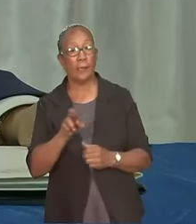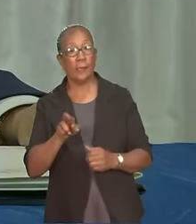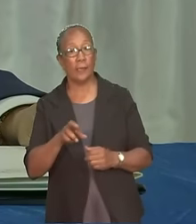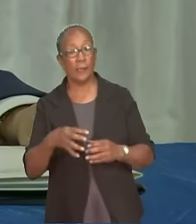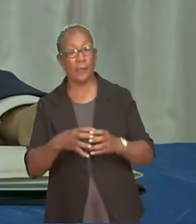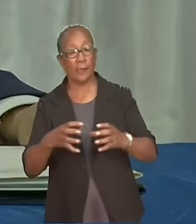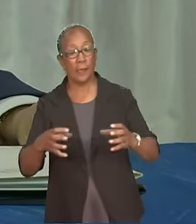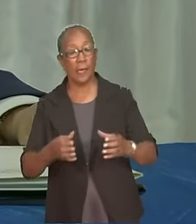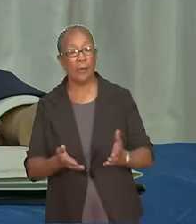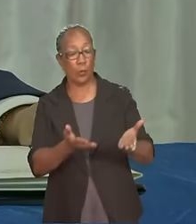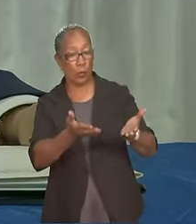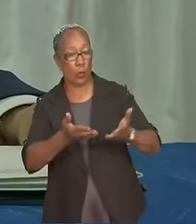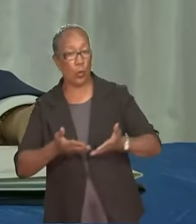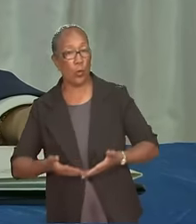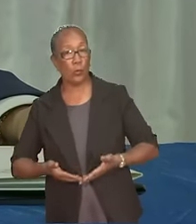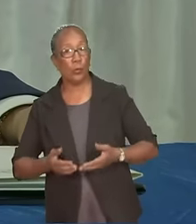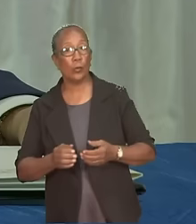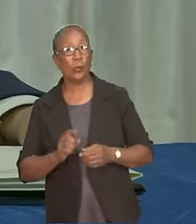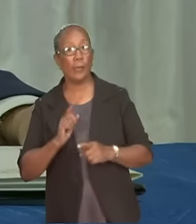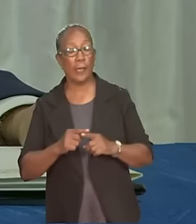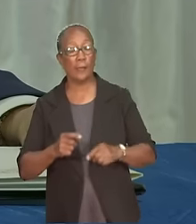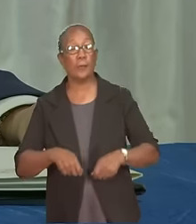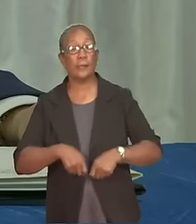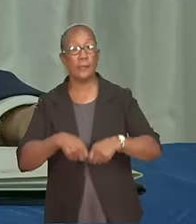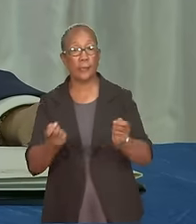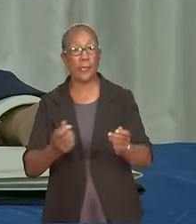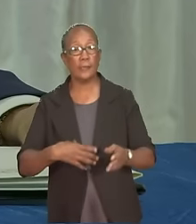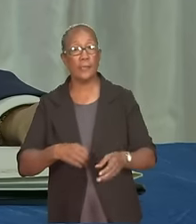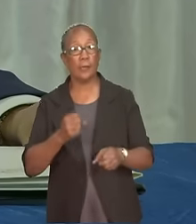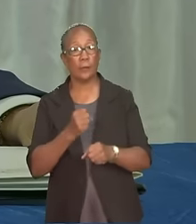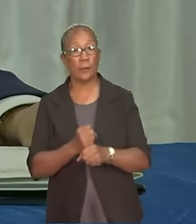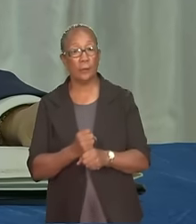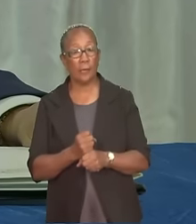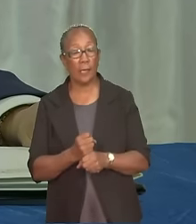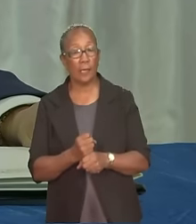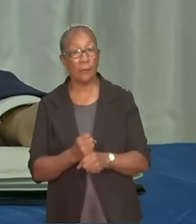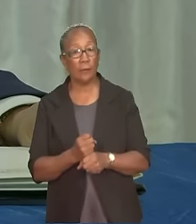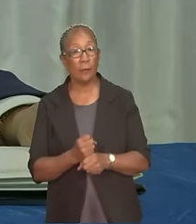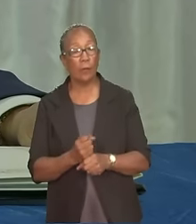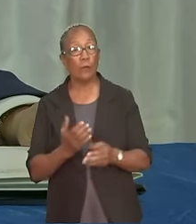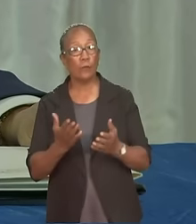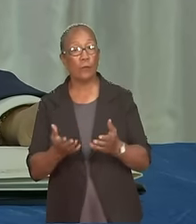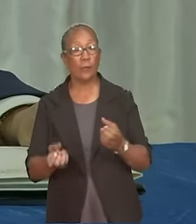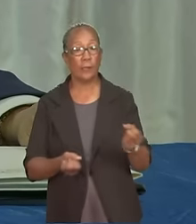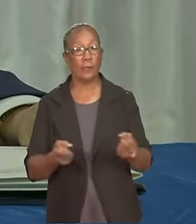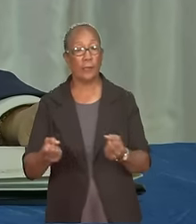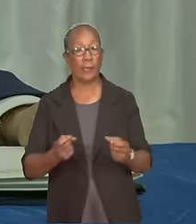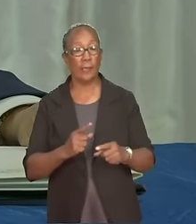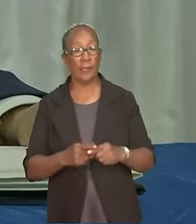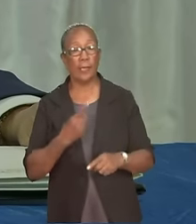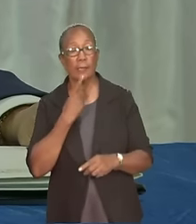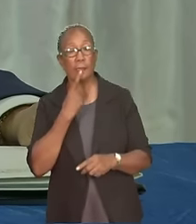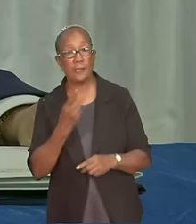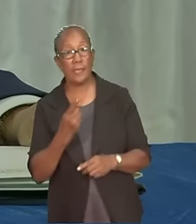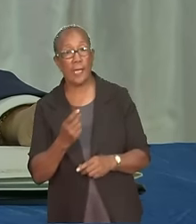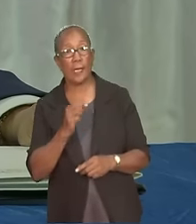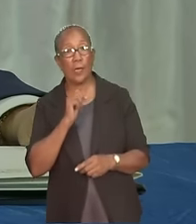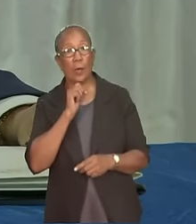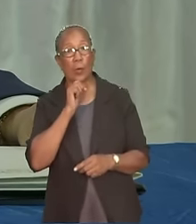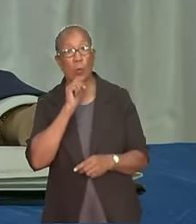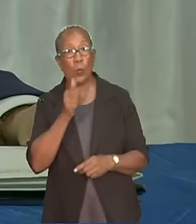regeringsraad. En ze hebben die presentatie gedaan aan de regering. En ook aangegeven wat